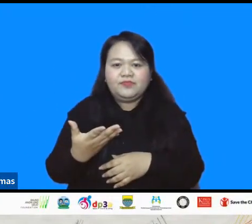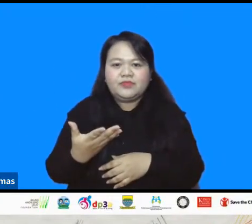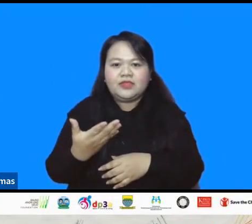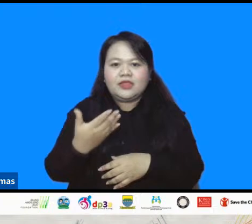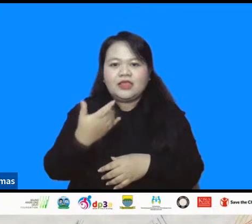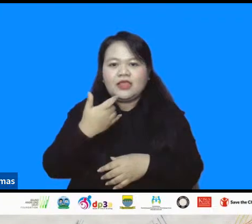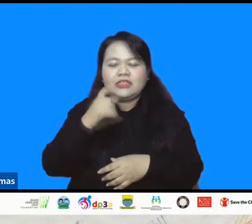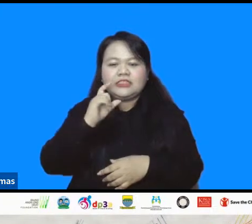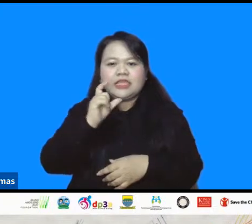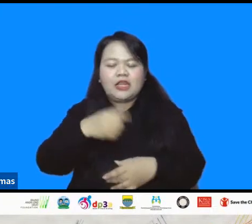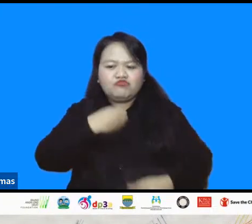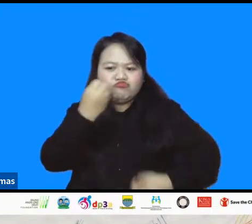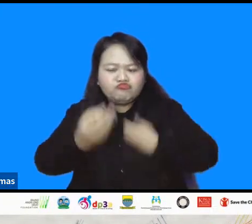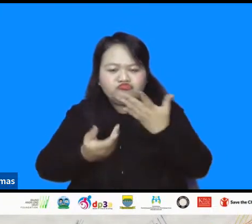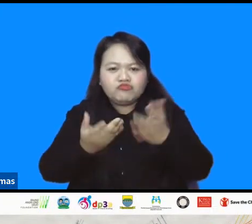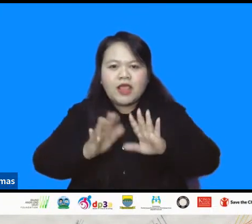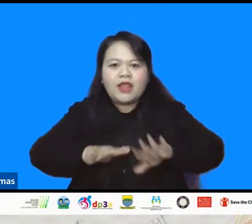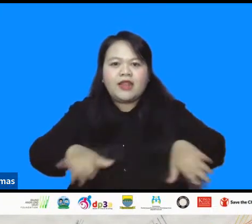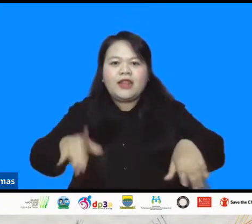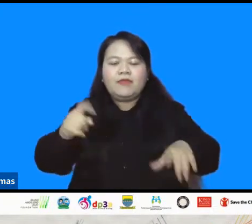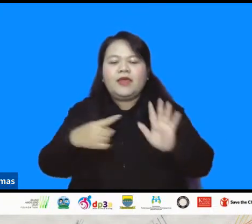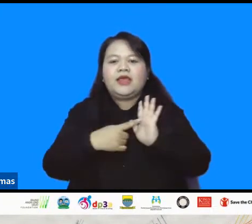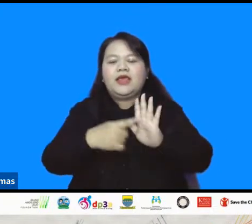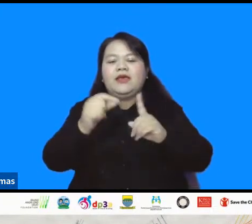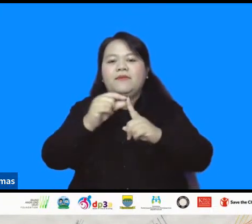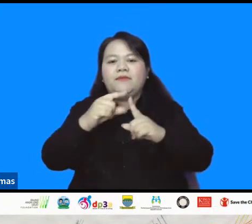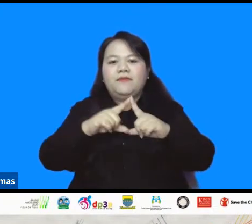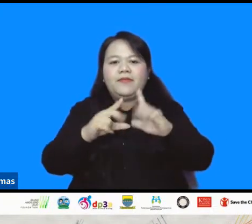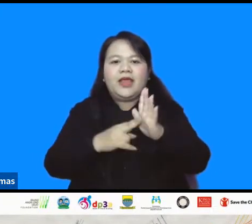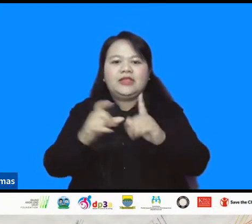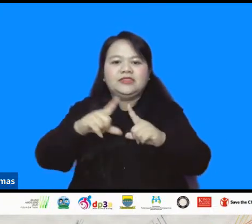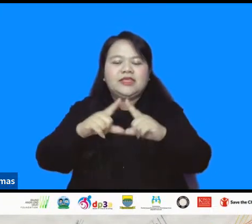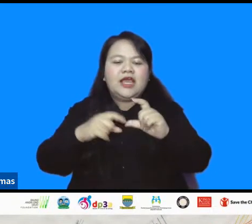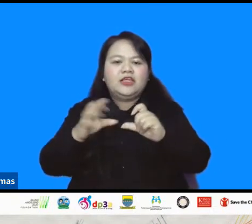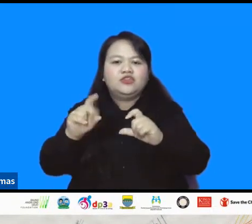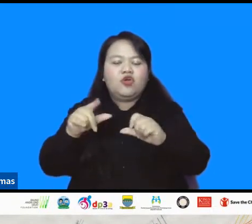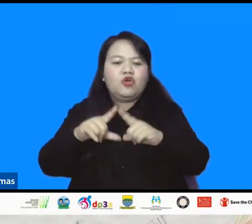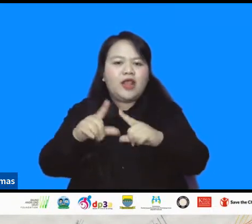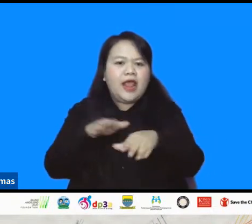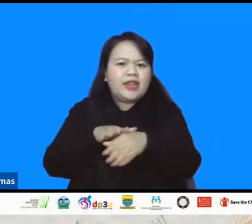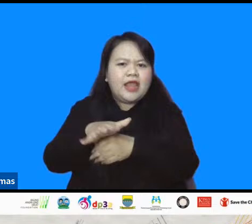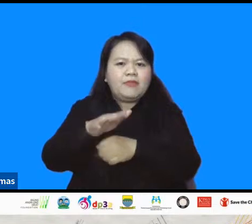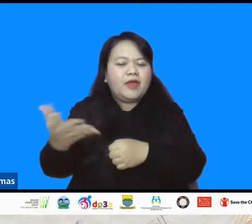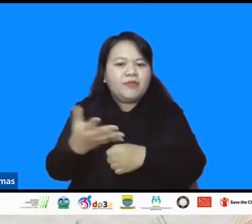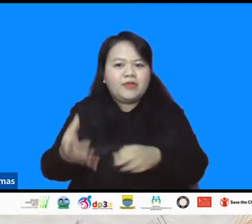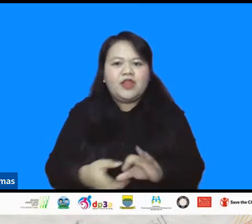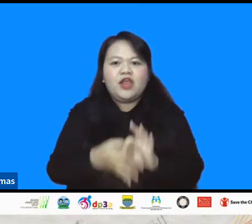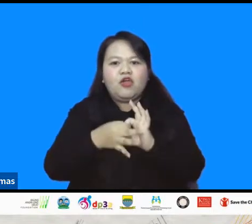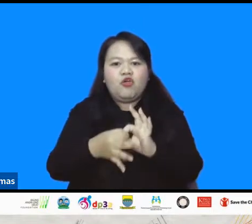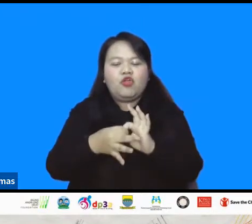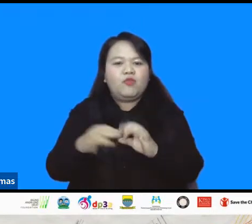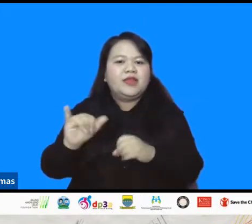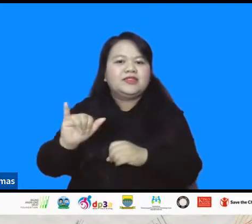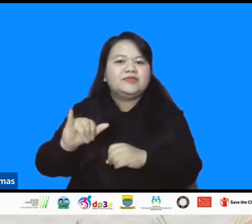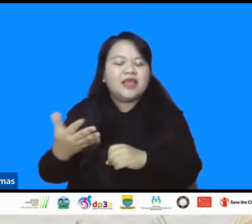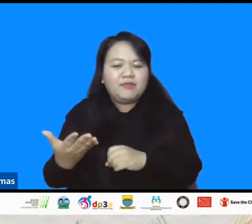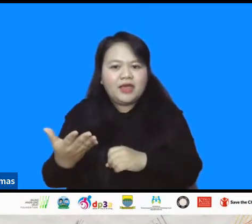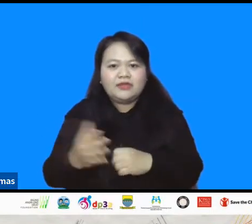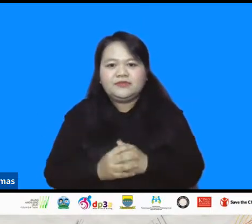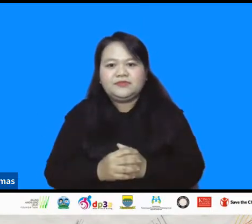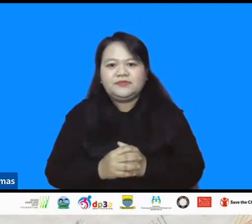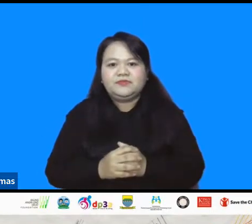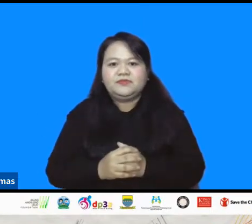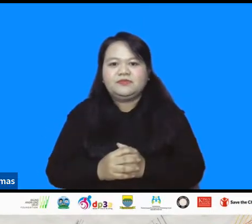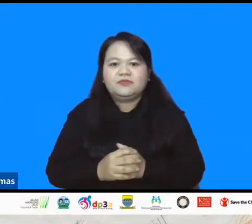model penyampaian suara anak melalui pagelaran Pancasara. Dampaknya seperti apa dan kolaborasinya juga seperti apa.